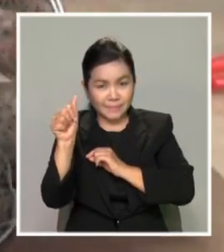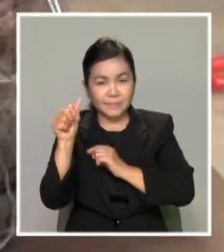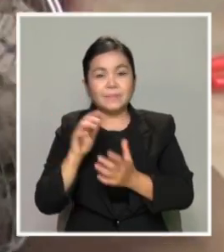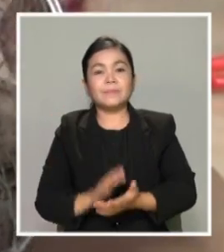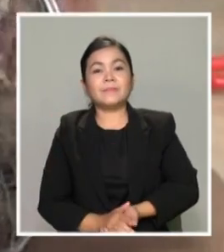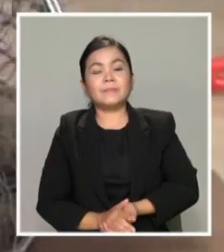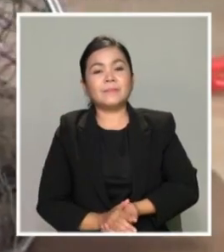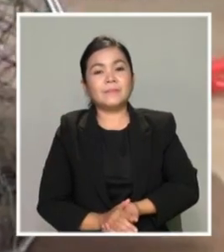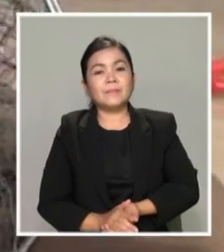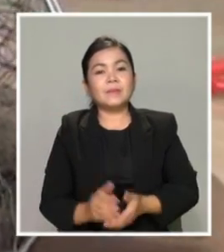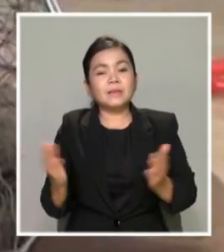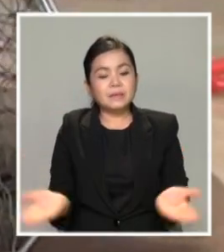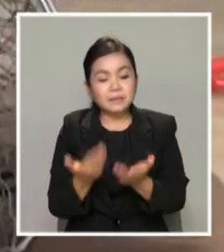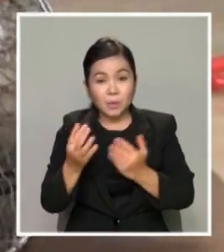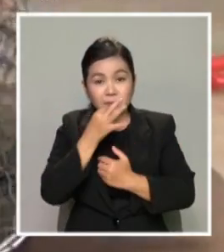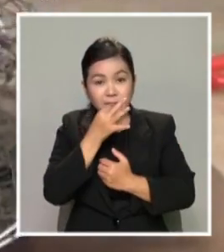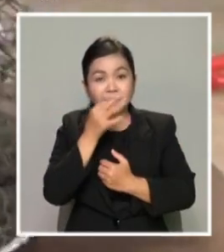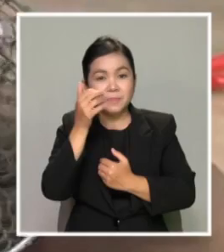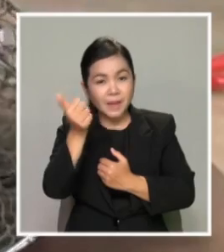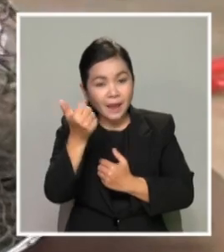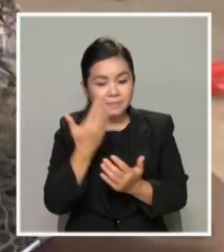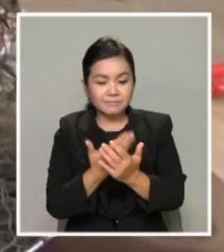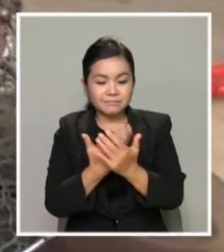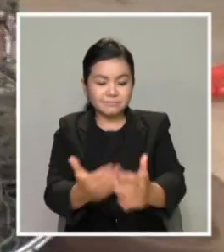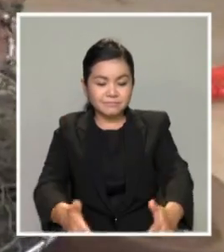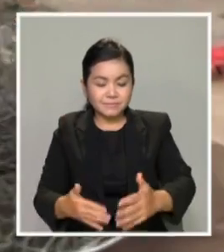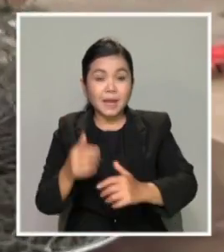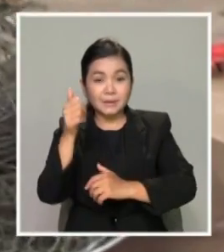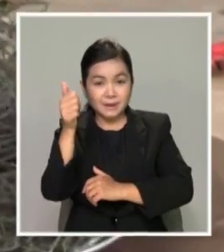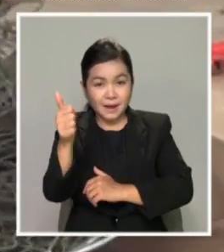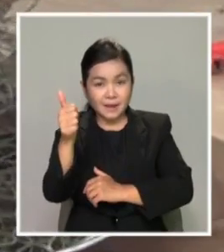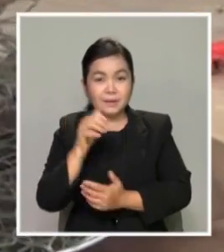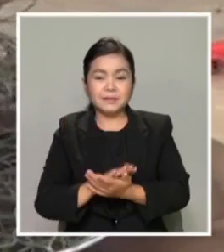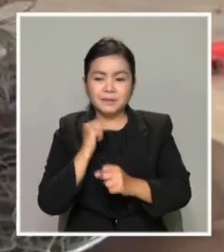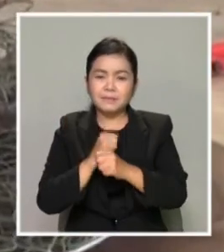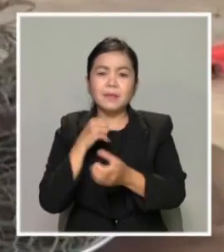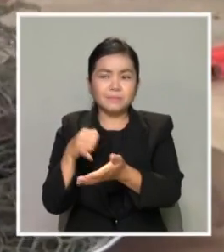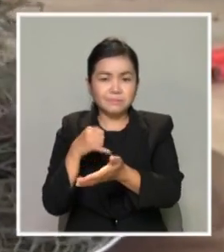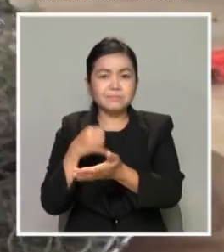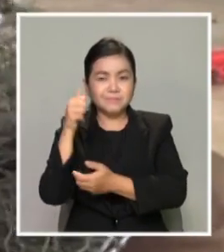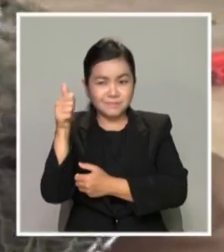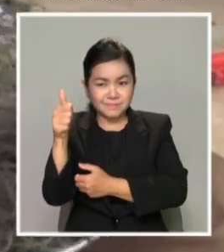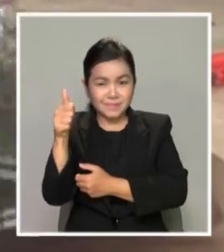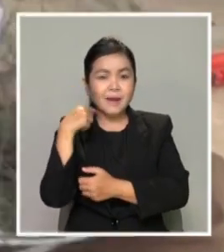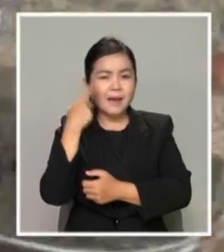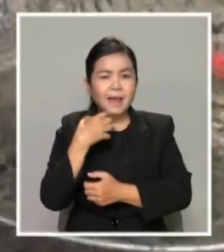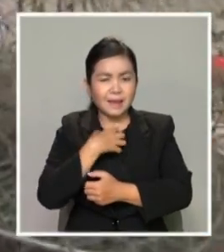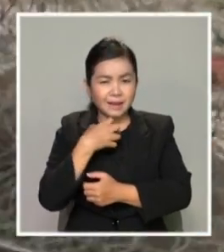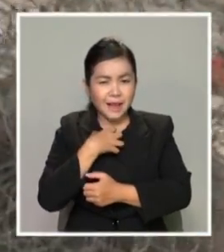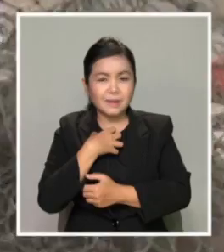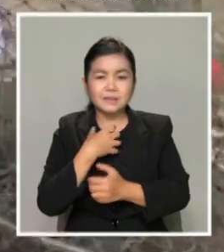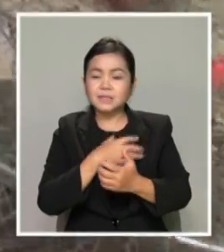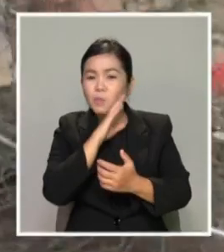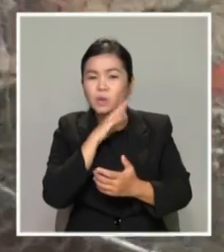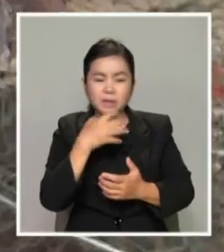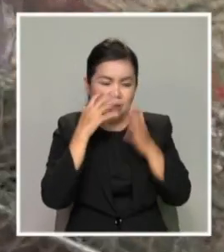ส่งเสริมอาชีพแล้วก็ได้มีรายได้เพิ่มครับทำง่ายครับถ้าเข้าใจแต่ถ้าไม่ตั้งใจก็ท